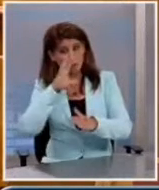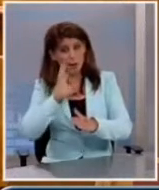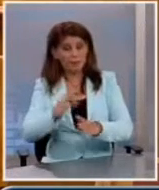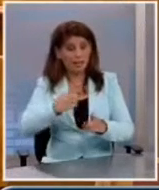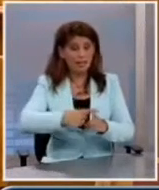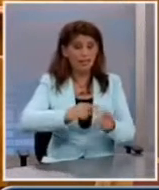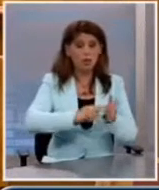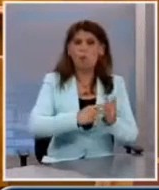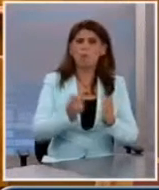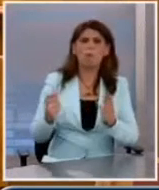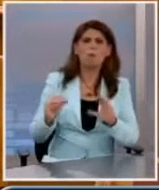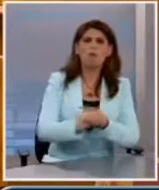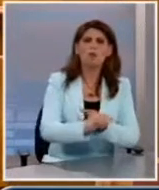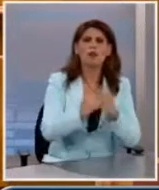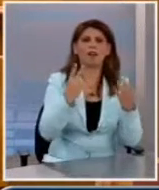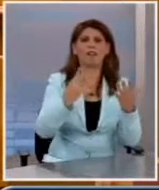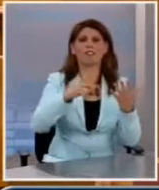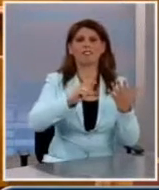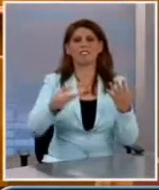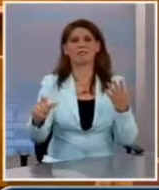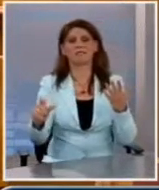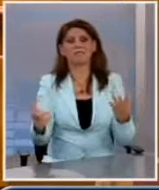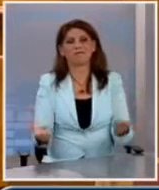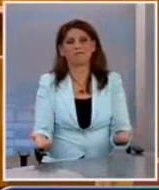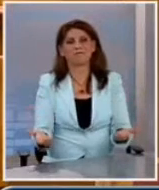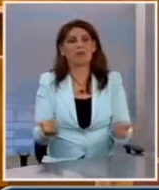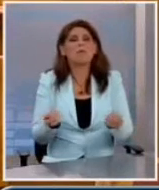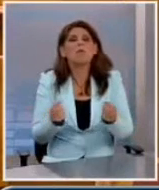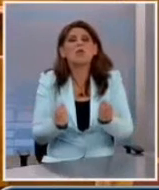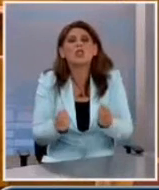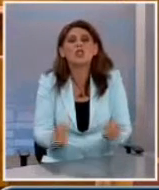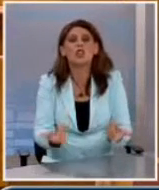ελληνική οικονομία? 9 δις. Και πώς θα γίνει η ανάπτυξη